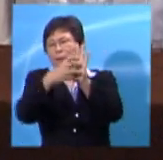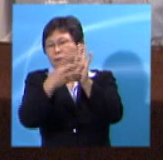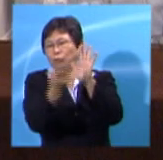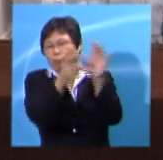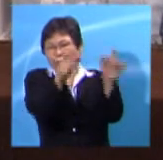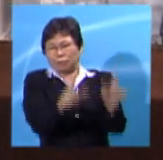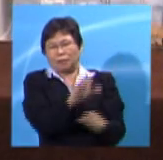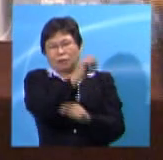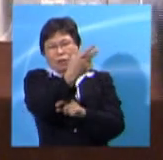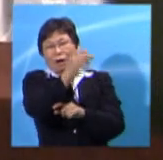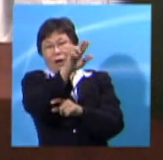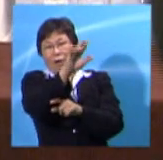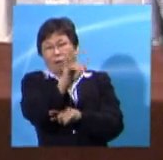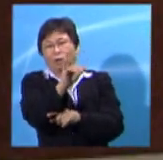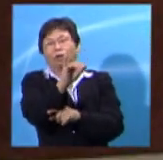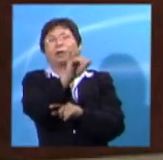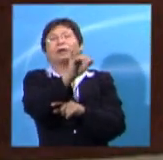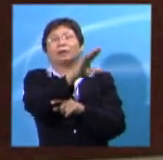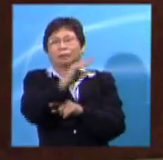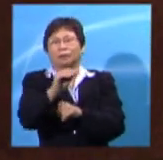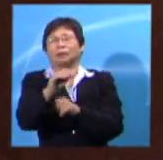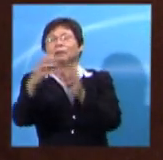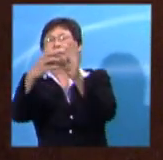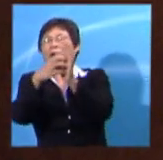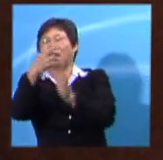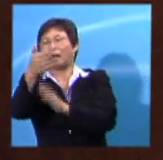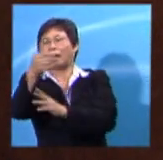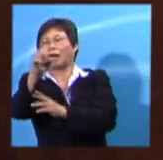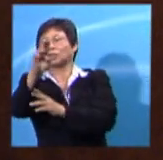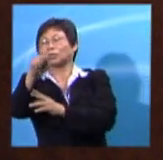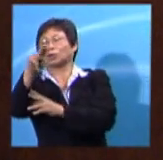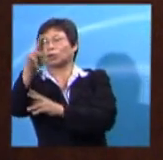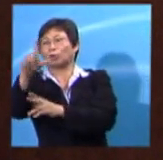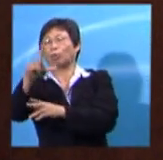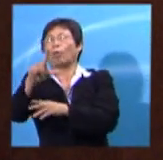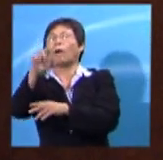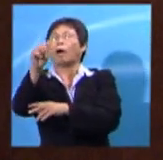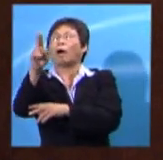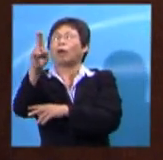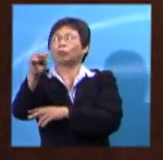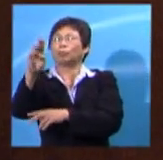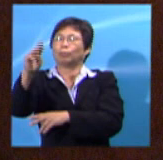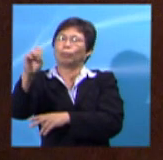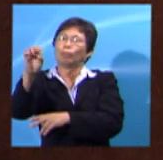saari sungip Adun hulu Klang dan juga hasnul Baharuddin Adun